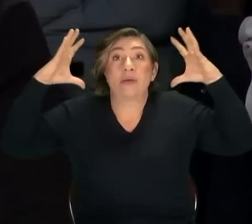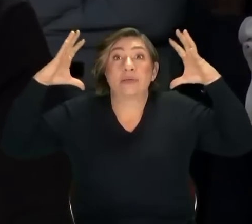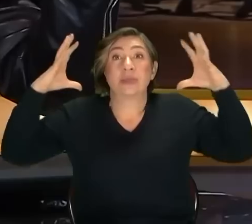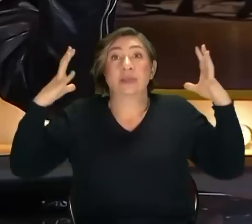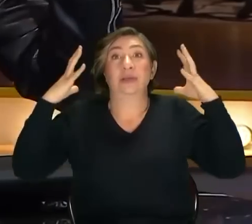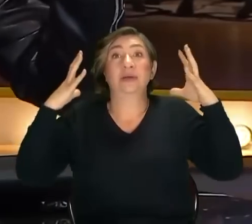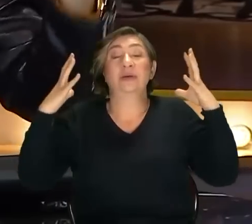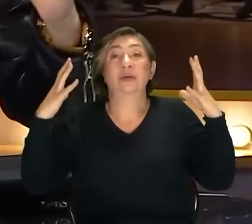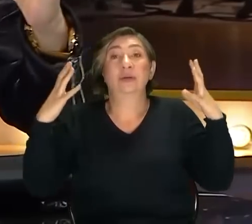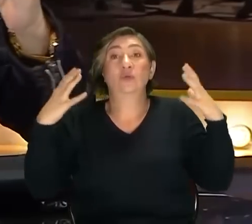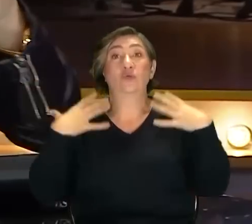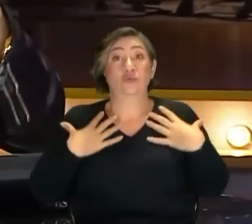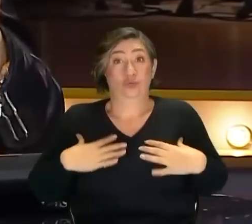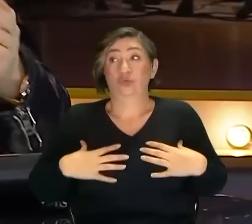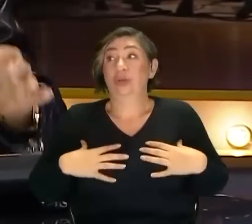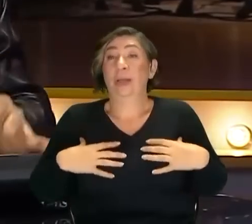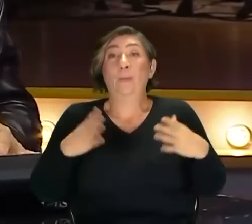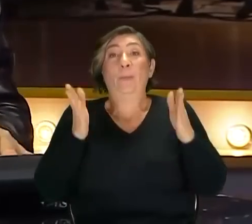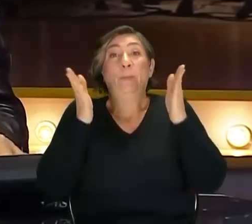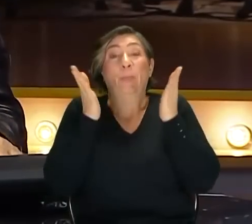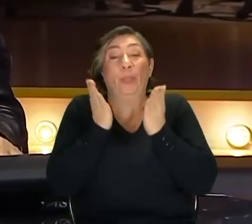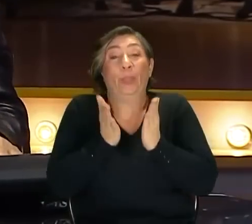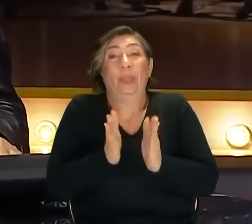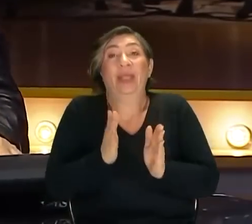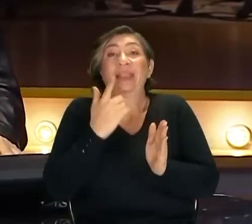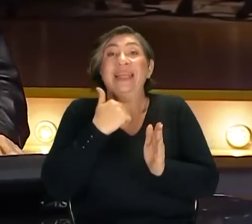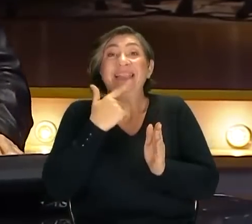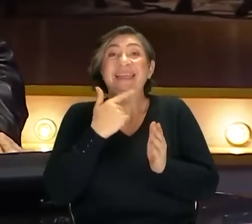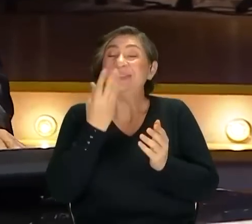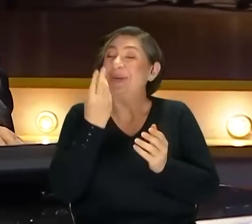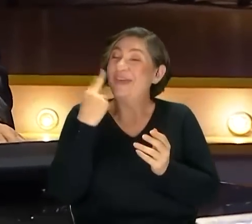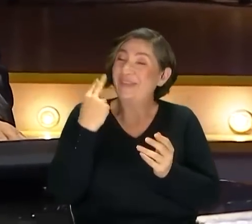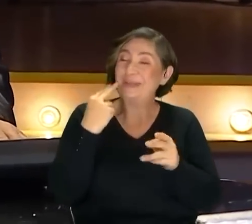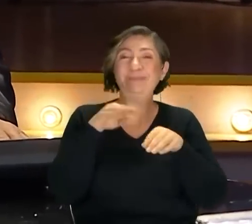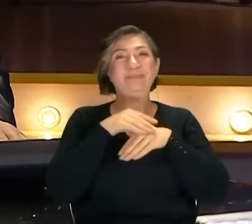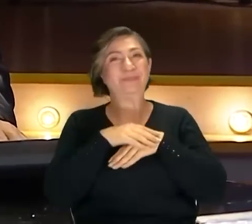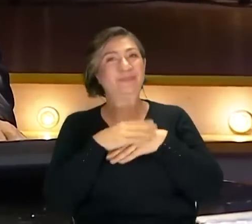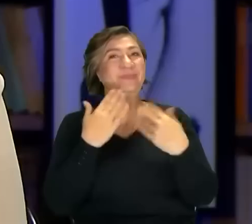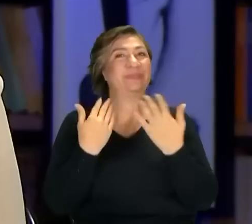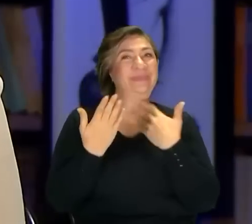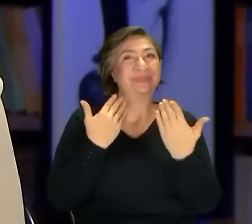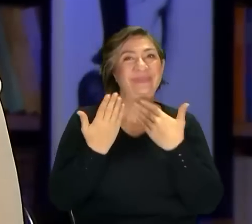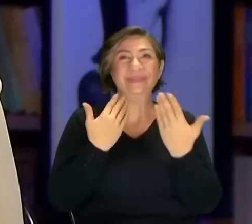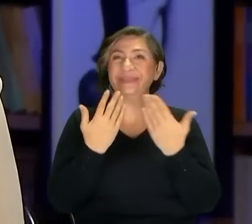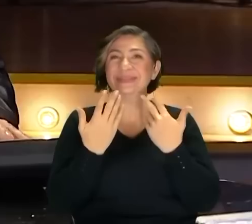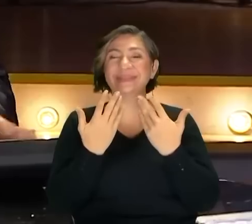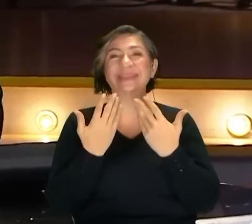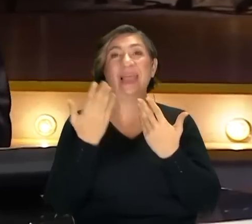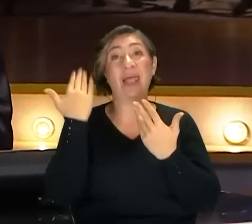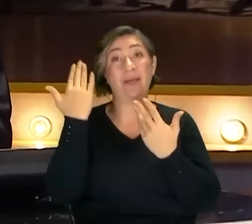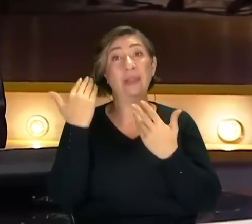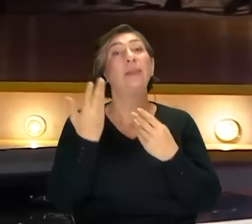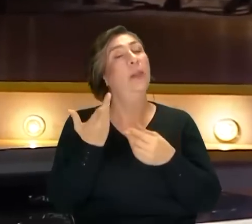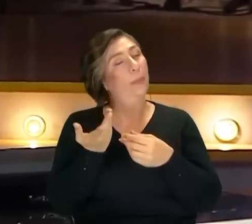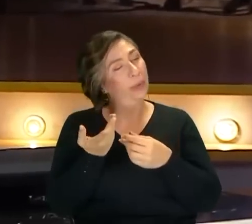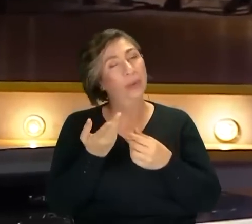bu enine gitmiş. Vücut ince, tatlı, yakışıklı bir çocuktu. Çok efendi oturmamış mıydı? Efendi oturuyor böyle.